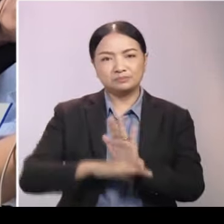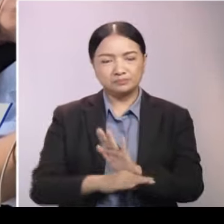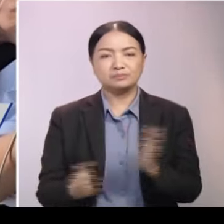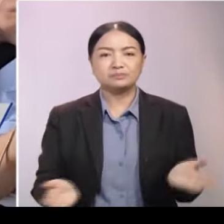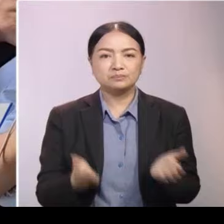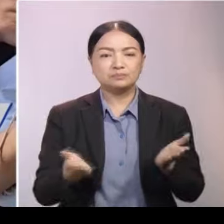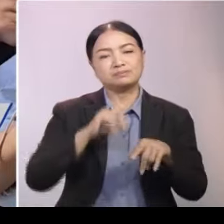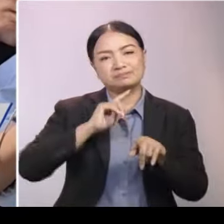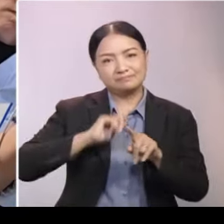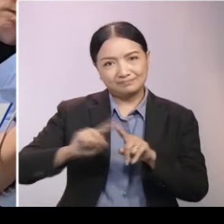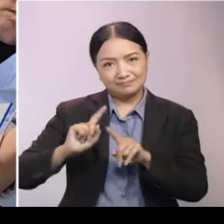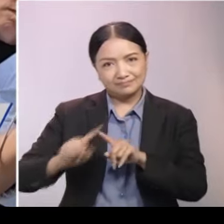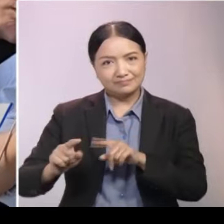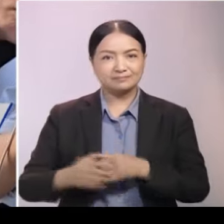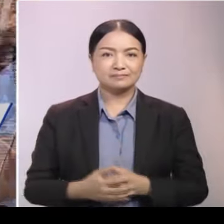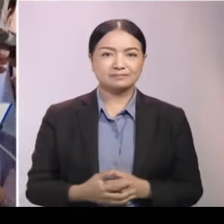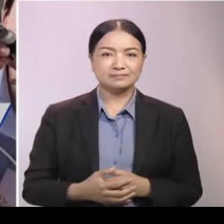และด้านอื่นๆด้วย